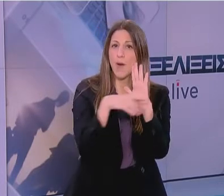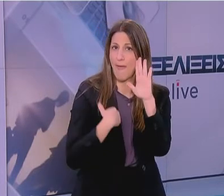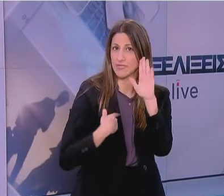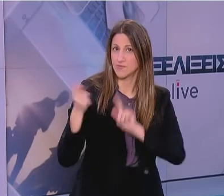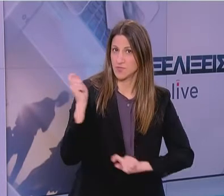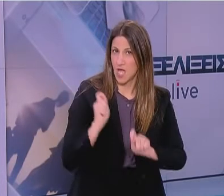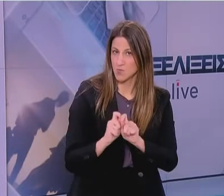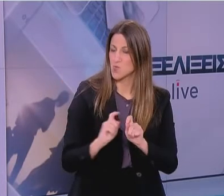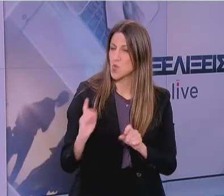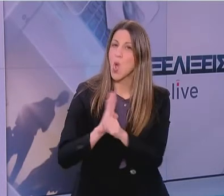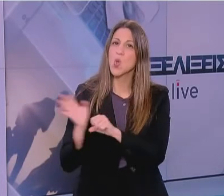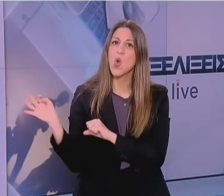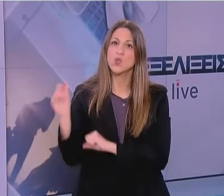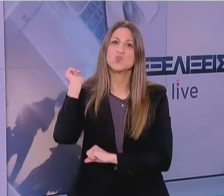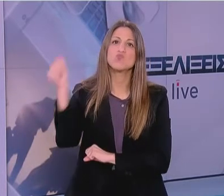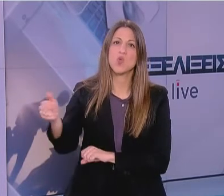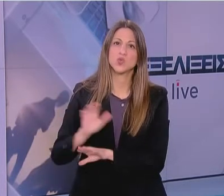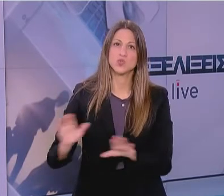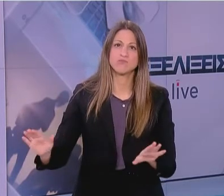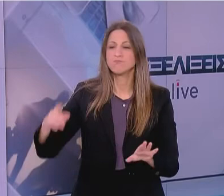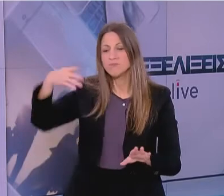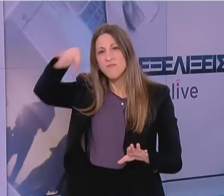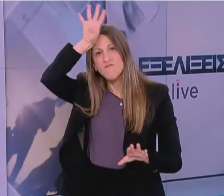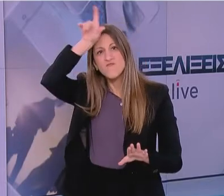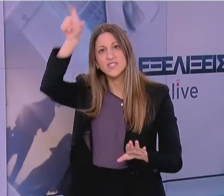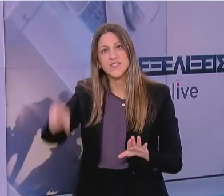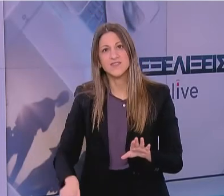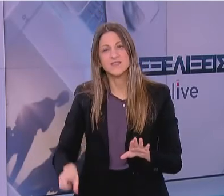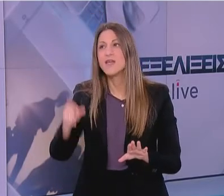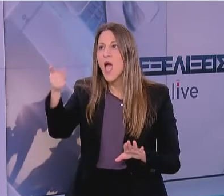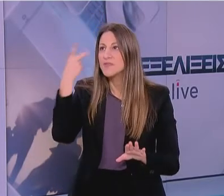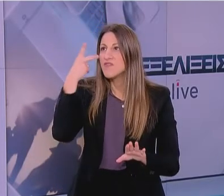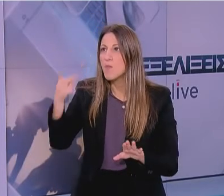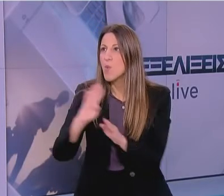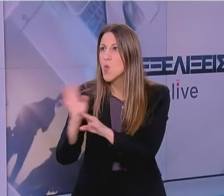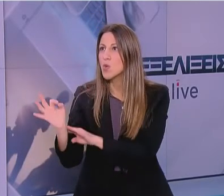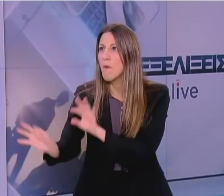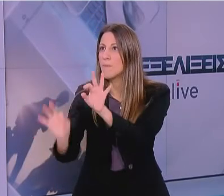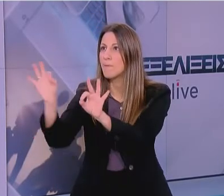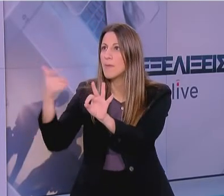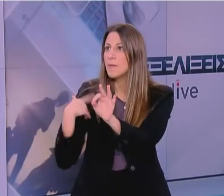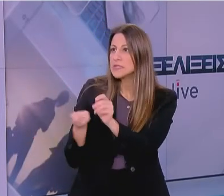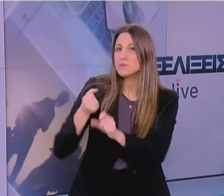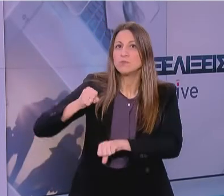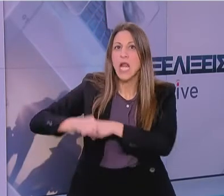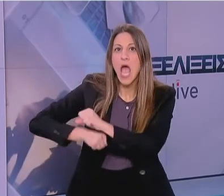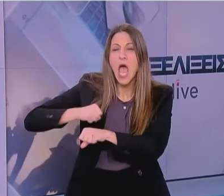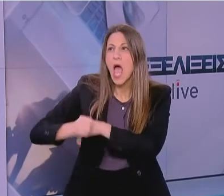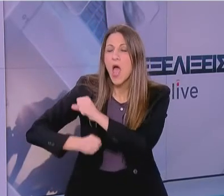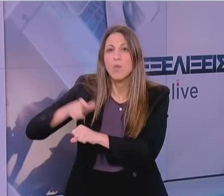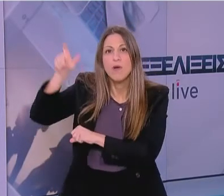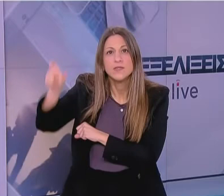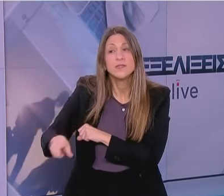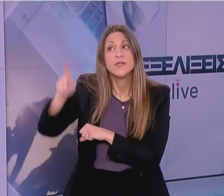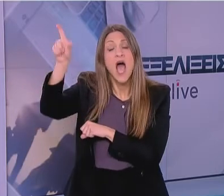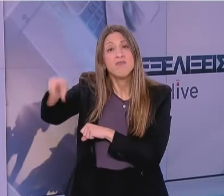Ο ιός το κάνει. Πρέπει να ανταποκρινόμαστε συνεχώς σε αυτό που βλέπουμε. Σε αυτό που βλέπουμε να συμβαίνει στην πρώτη γραμμή, στα ιατρεία,